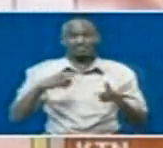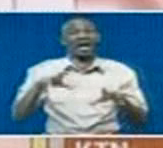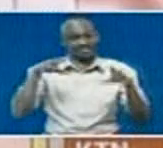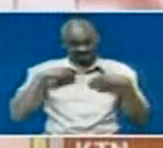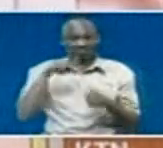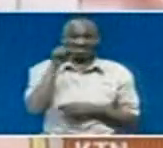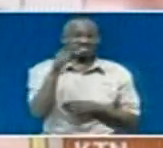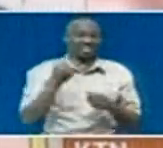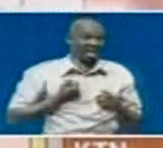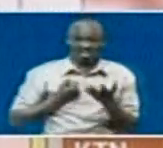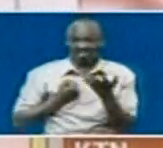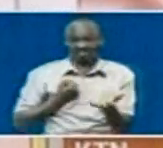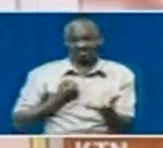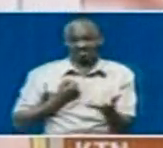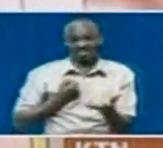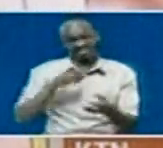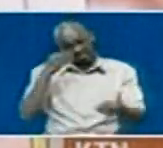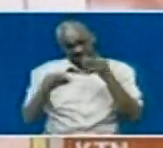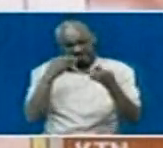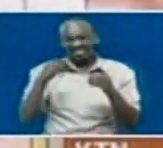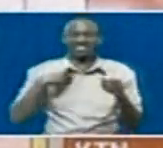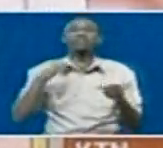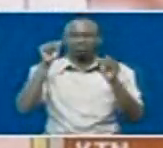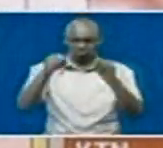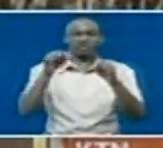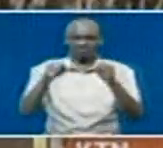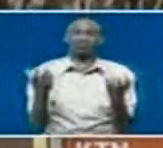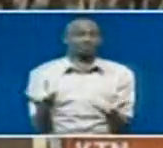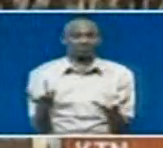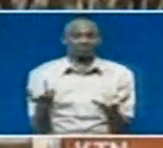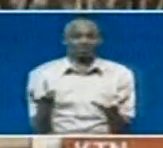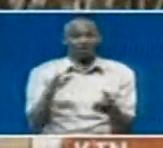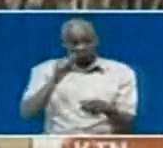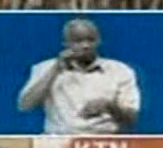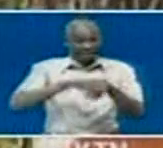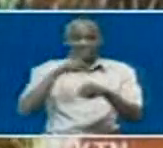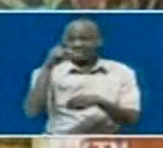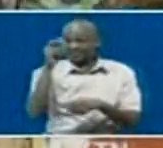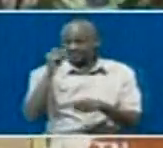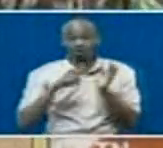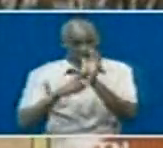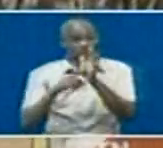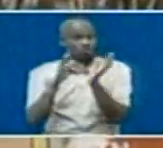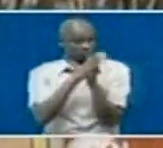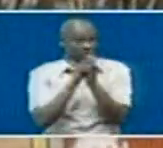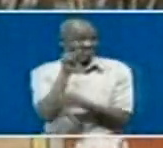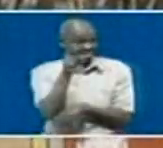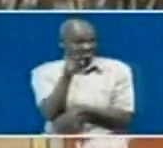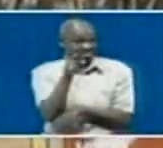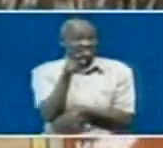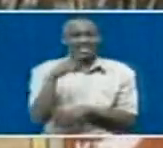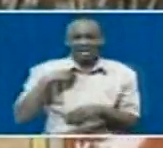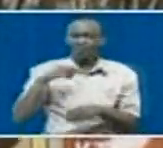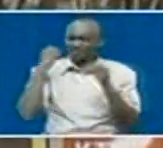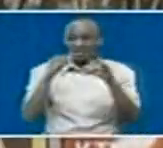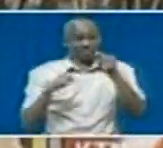kumchukua, nikasema ule disability is not inability. Tangu KTN kuangazia masaibu ya Rukia,